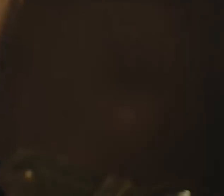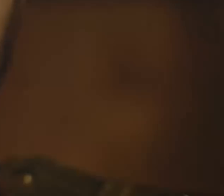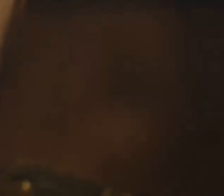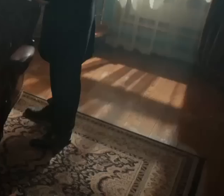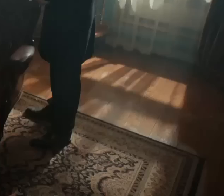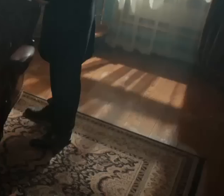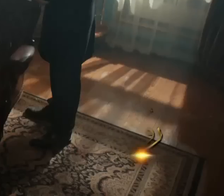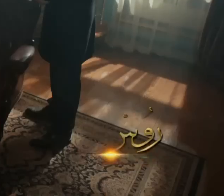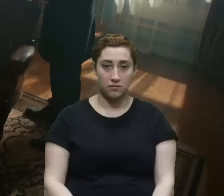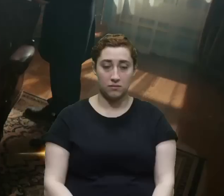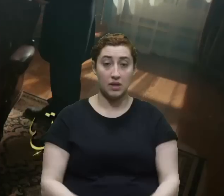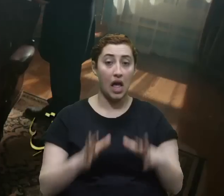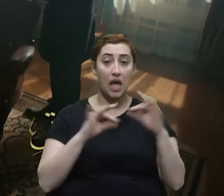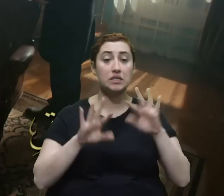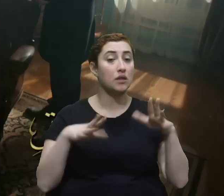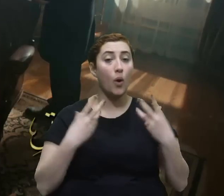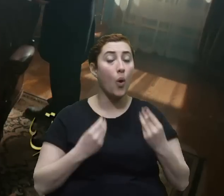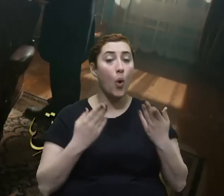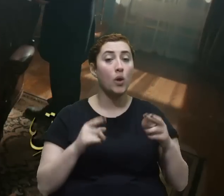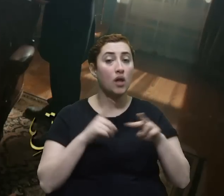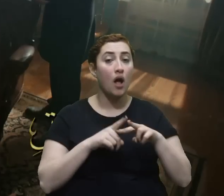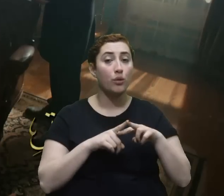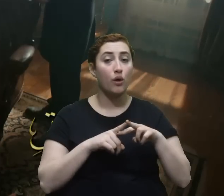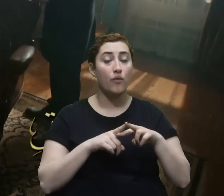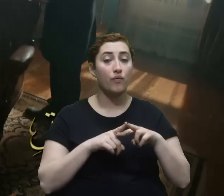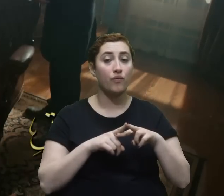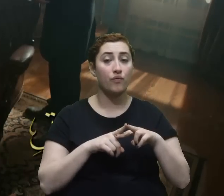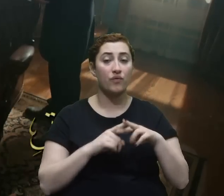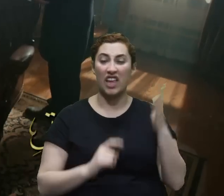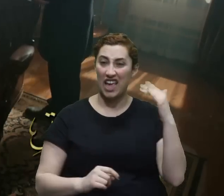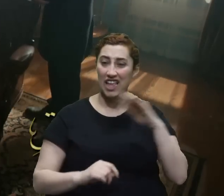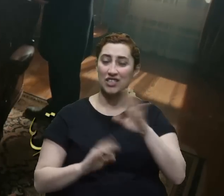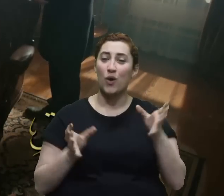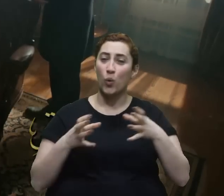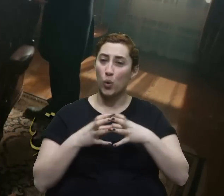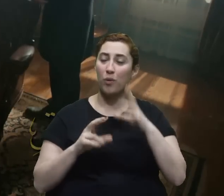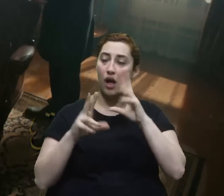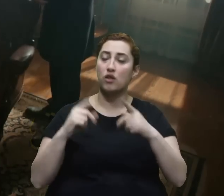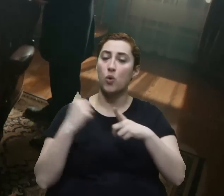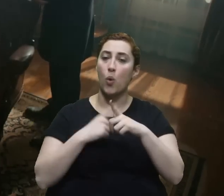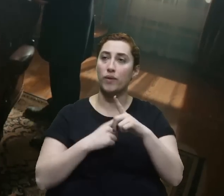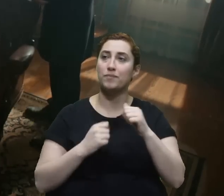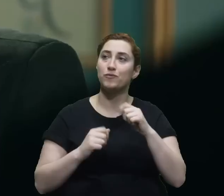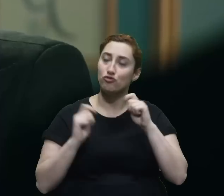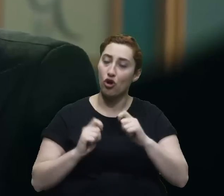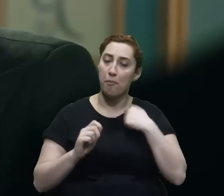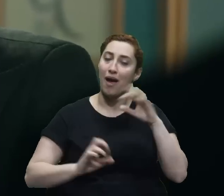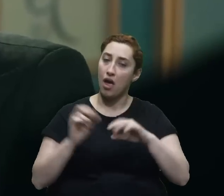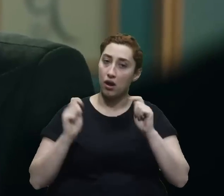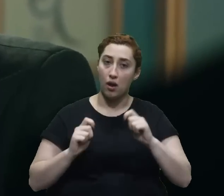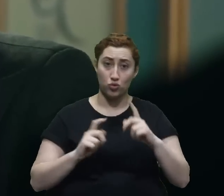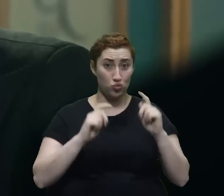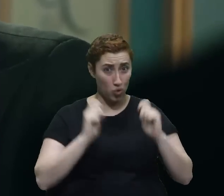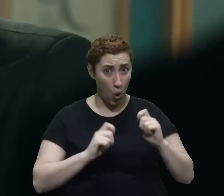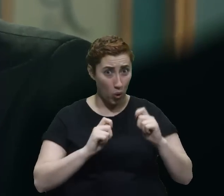Nikolay'ın odası. Hazırlıklar nasıl gidiyor Anton? Gelecek olan heyetin kalacağı oteli zar zor ayarladık efendim.